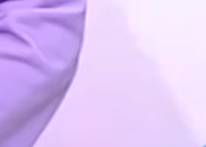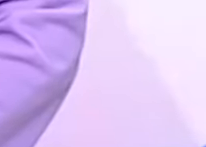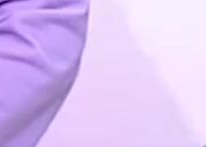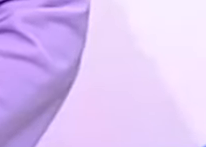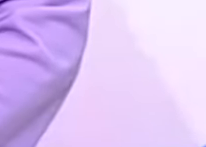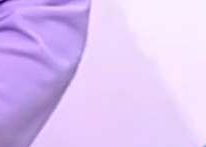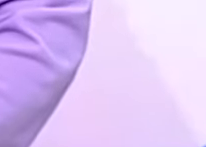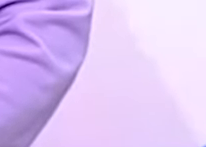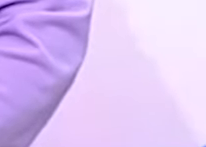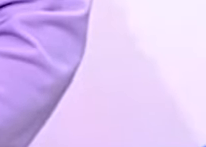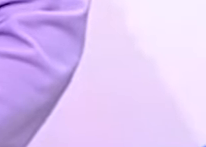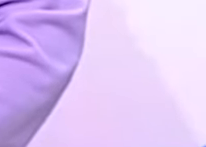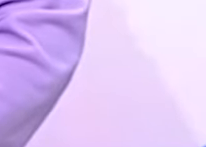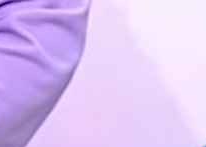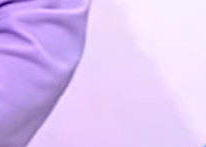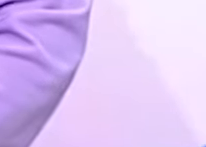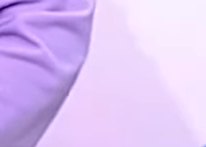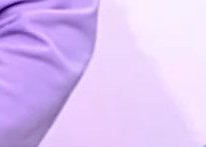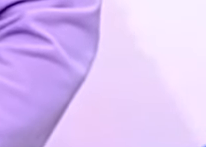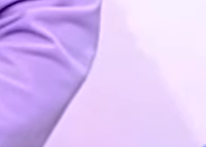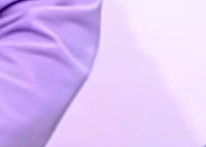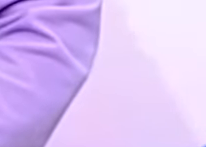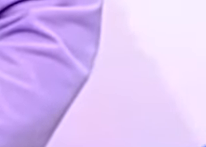Gusto mo bang mauna sa mga balita?